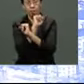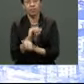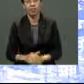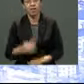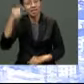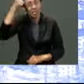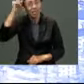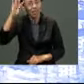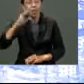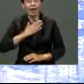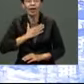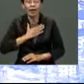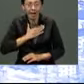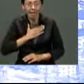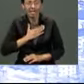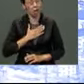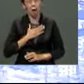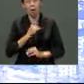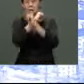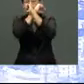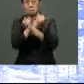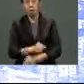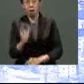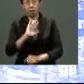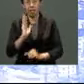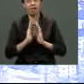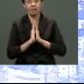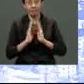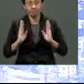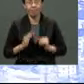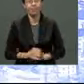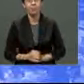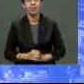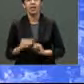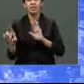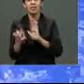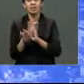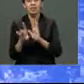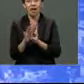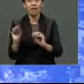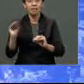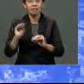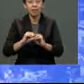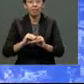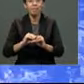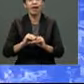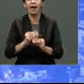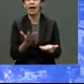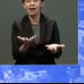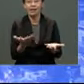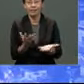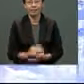จได้แต่อย่าวางใจนะครับตรงนี้ครับครับผมขอบพระคุณครับครับ สุดท้ายฝากประเด็นเพิ่มเติมถึงคุณผู้ชมอีกนิดนึ